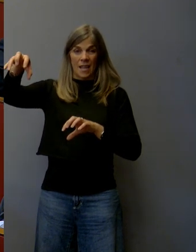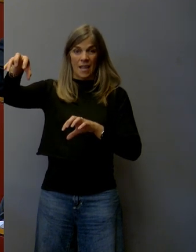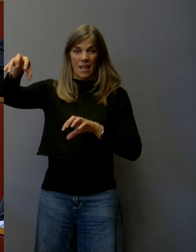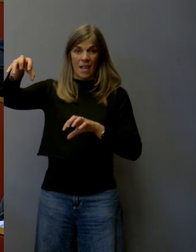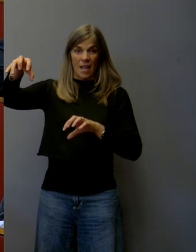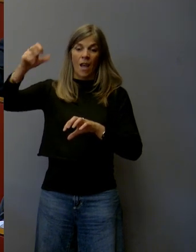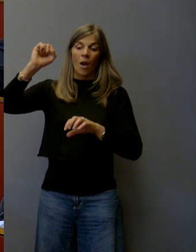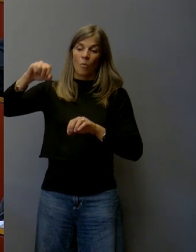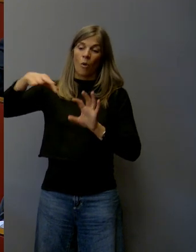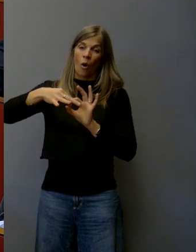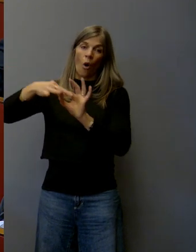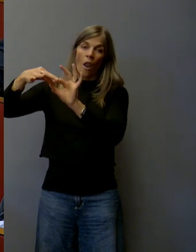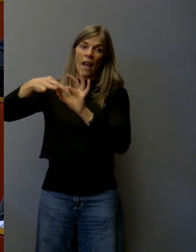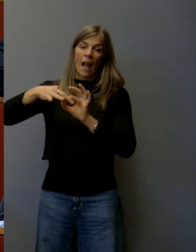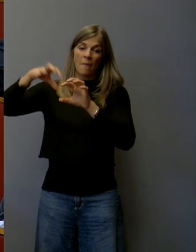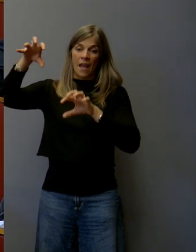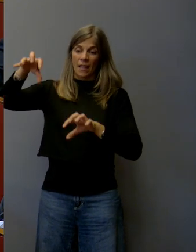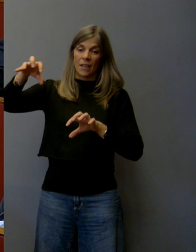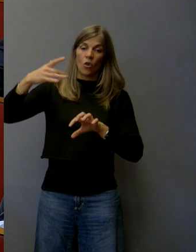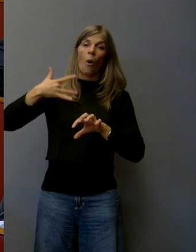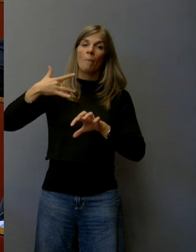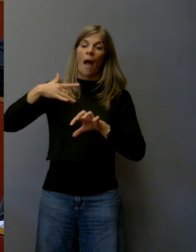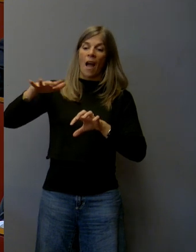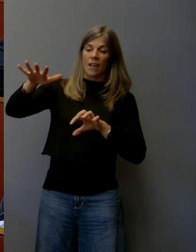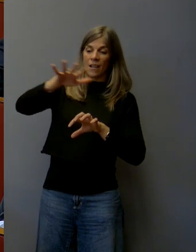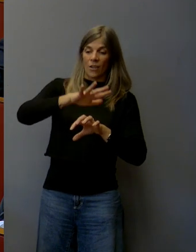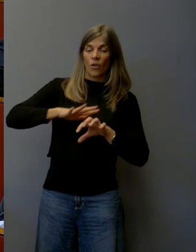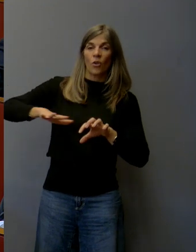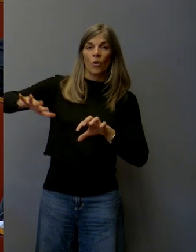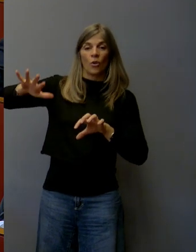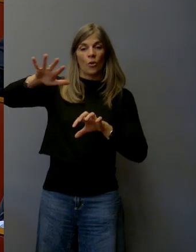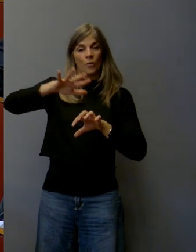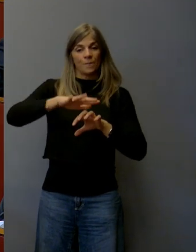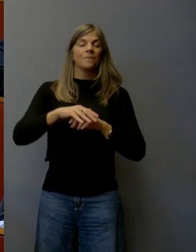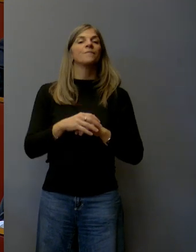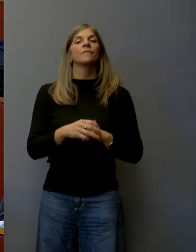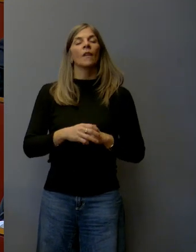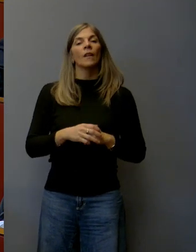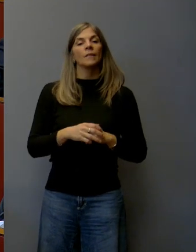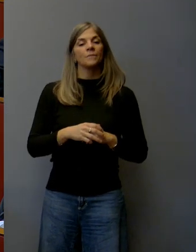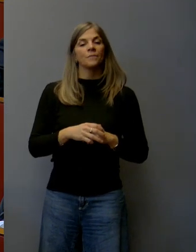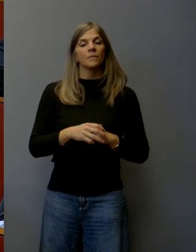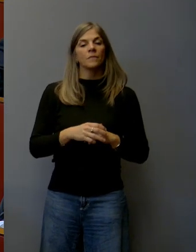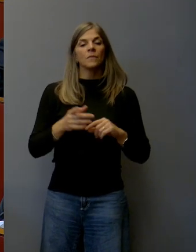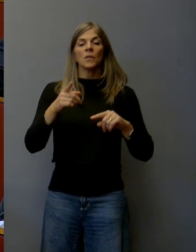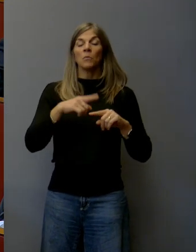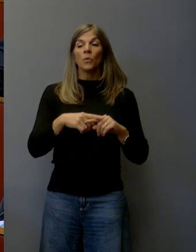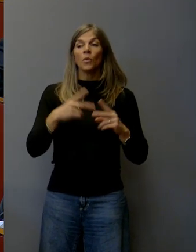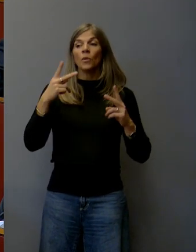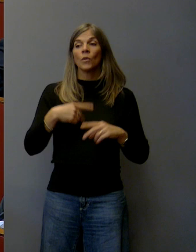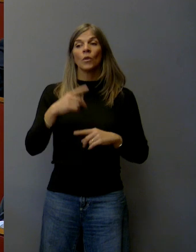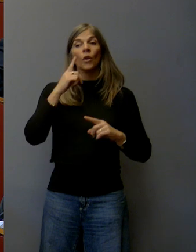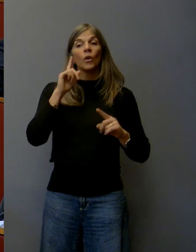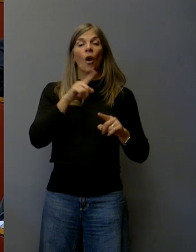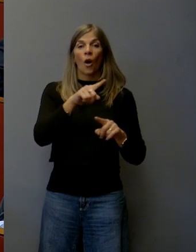Due Ville a due parchi cittadini molto belli Tra l'altro non so se è noto a questa giunta Ma